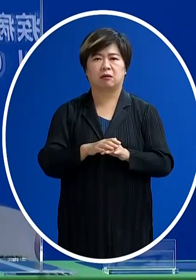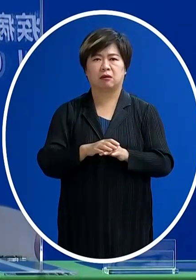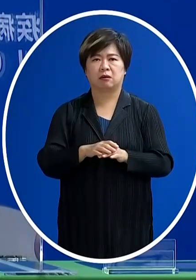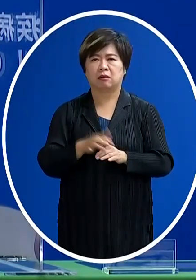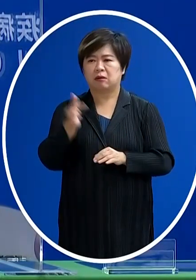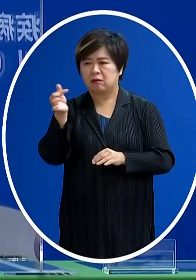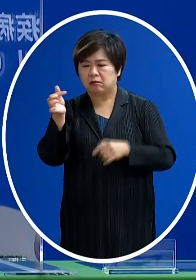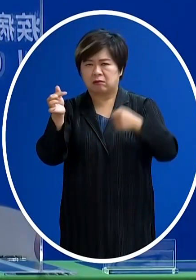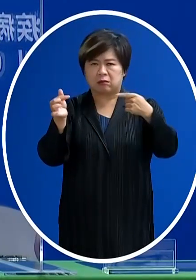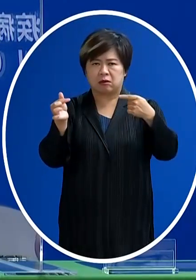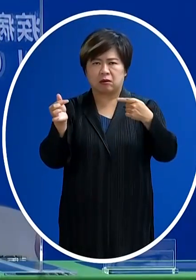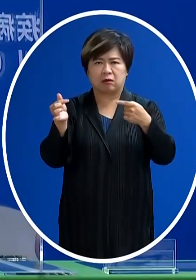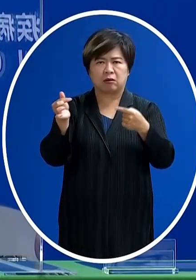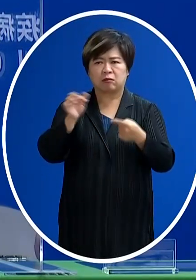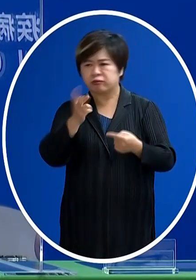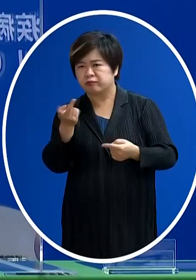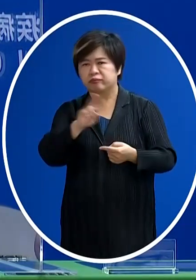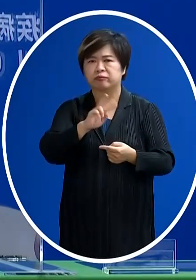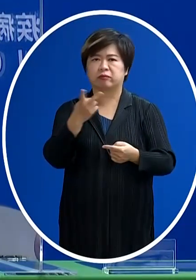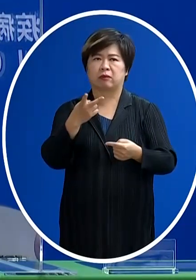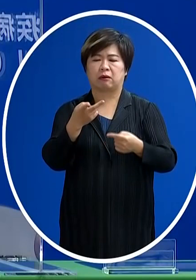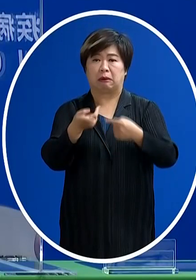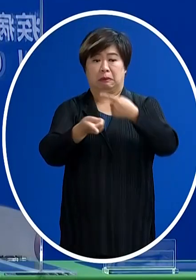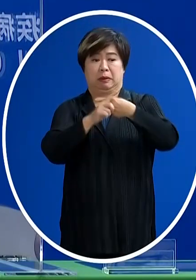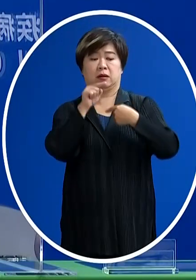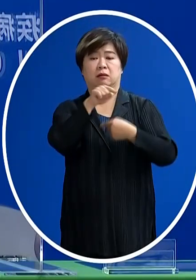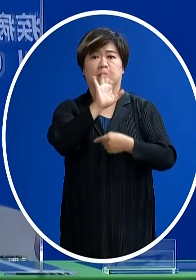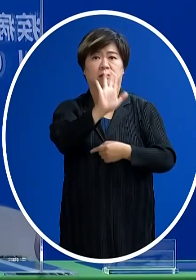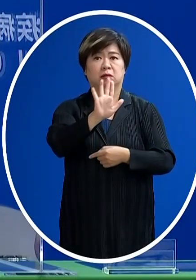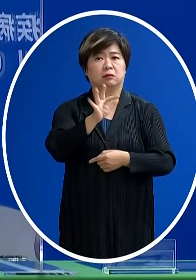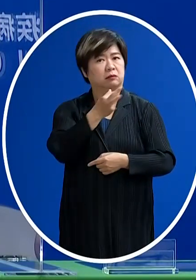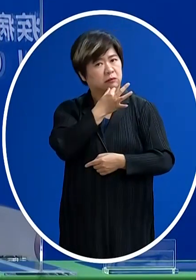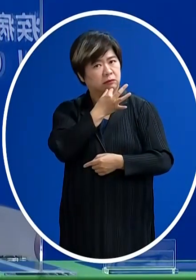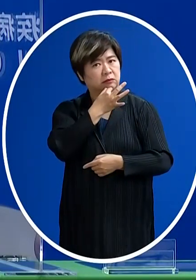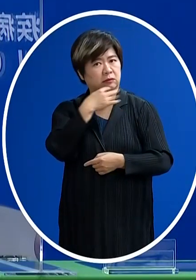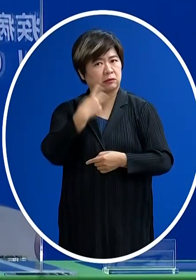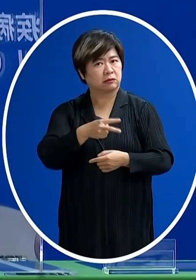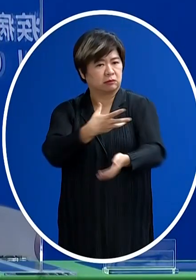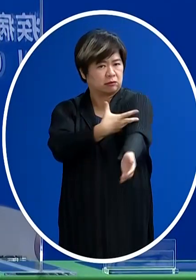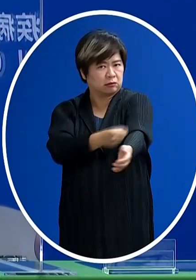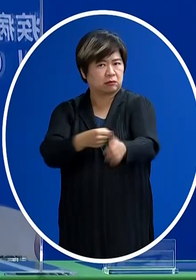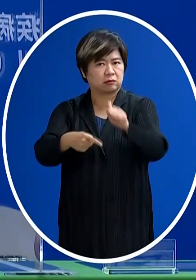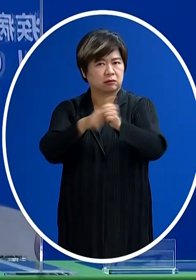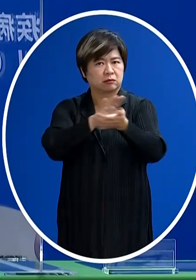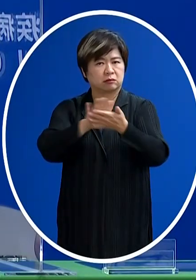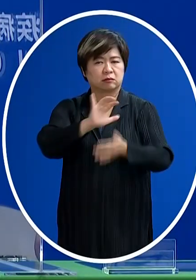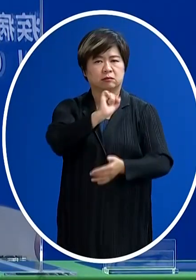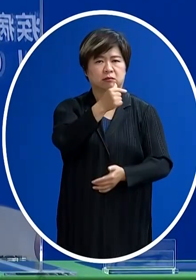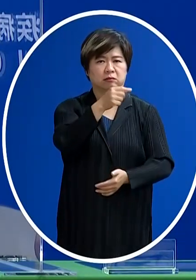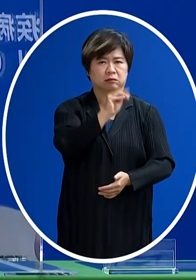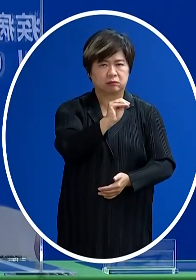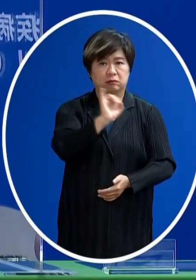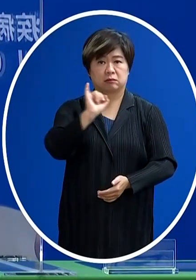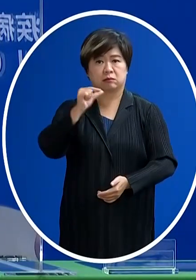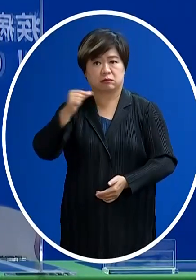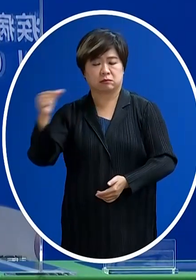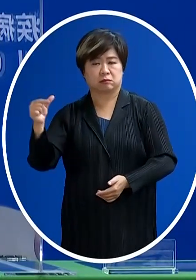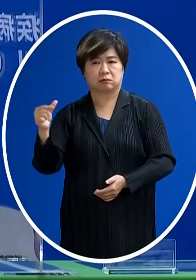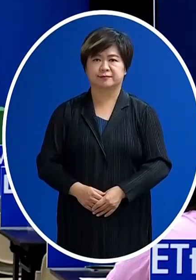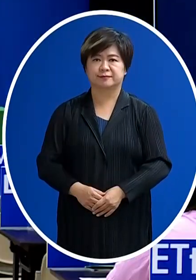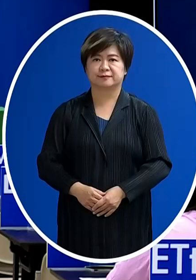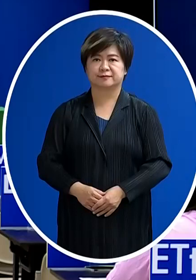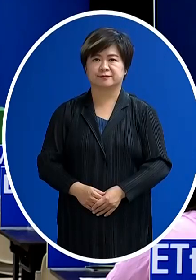阶段被验到，这是一种可能性。那我们还会再就他的这个血清抗体 IgM IgG 的部分再来做厘